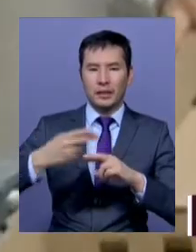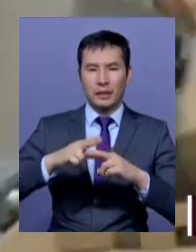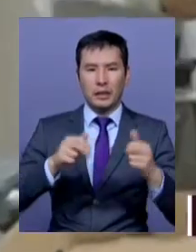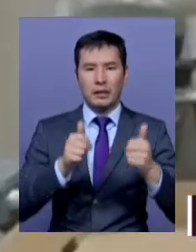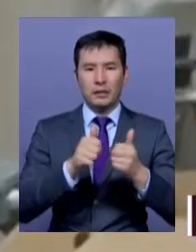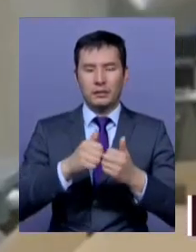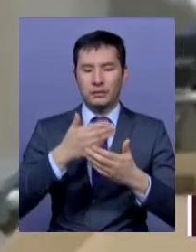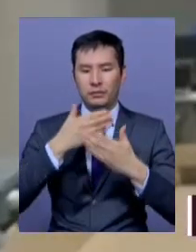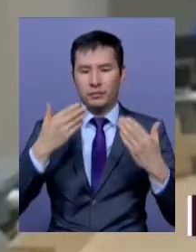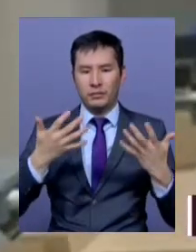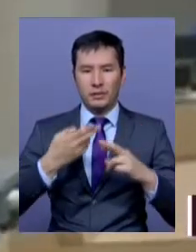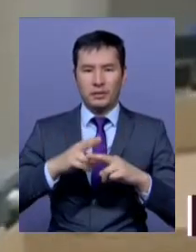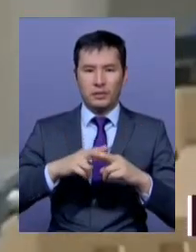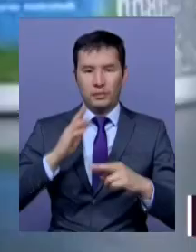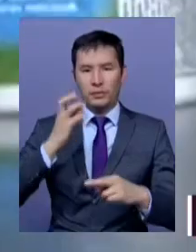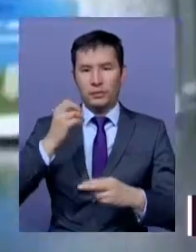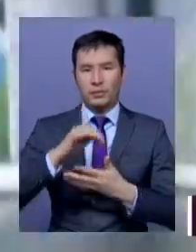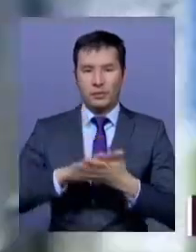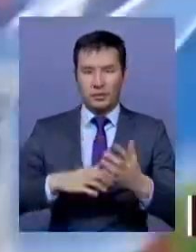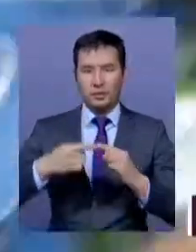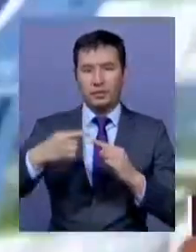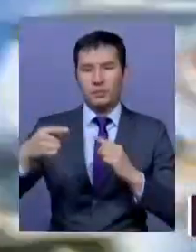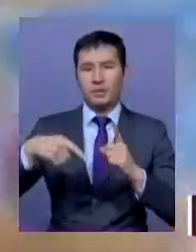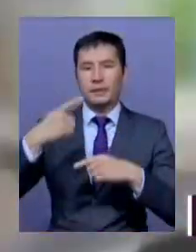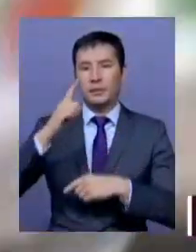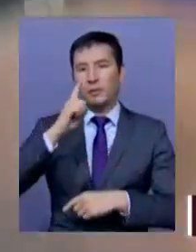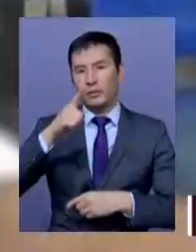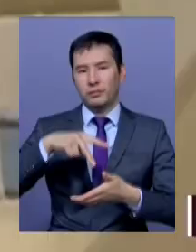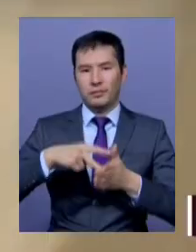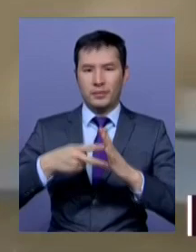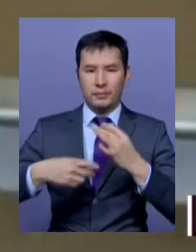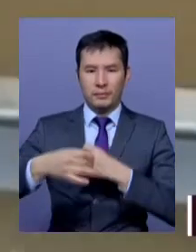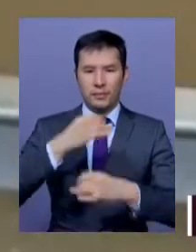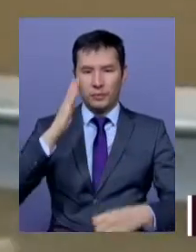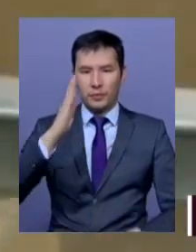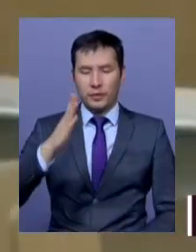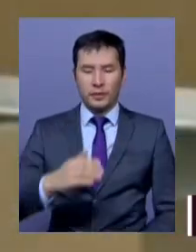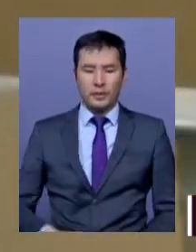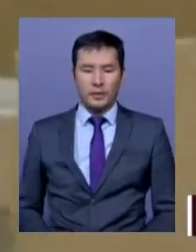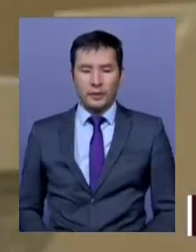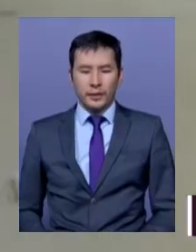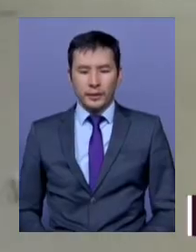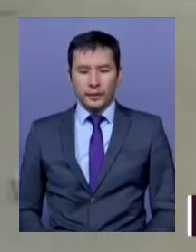талаптары жеңілдетілгеніне қарамастан, әлі де 200 мыңнан астам кәсіпкер шаруасына кірісе алмай отыр.